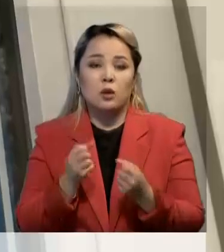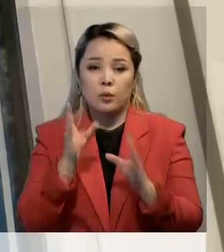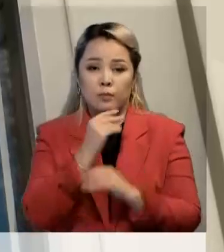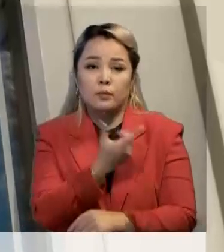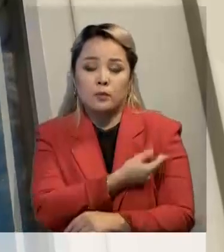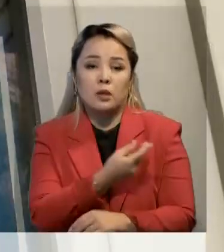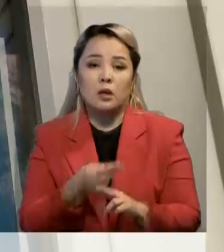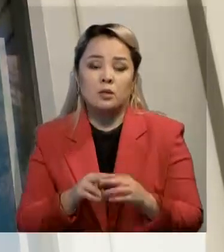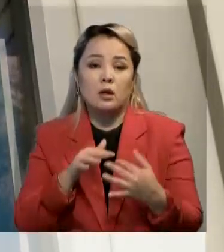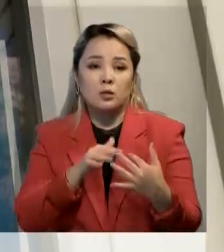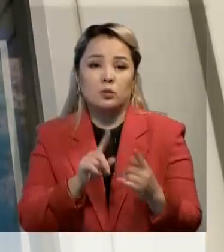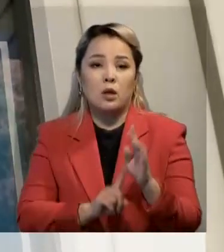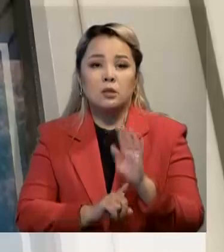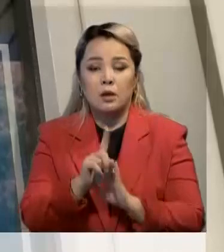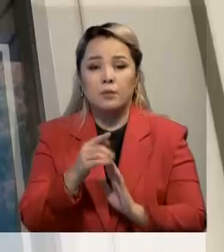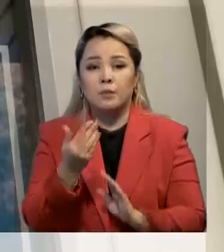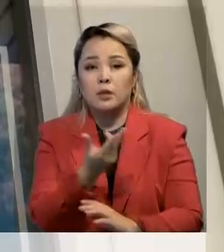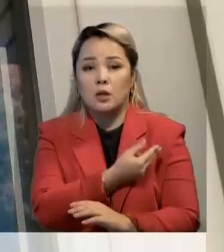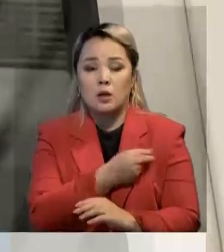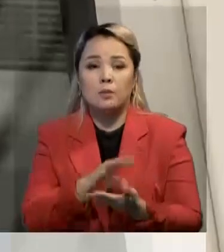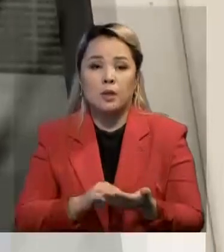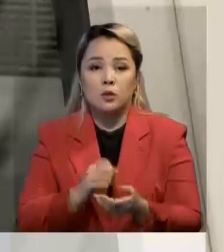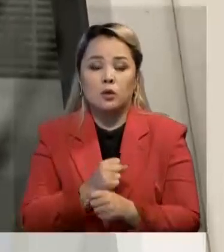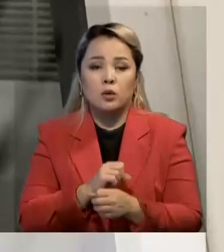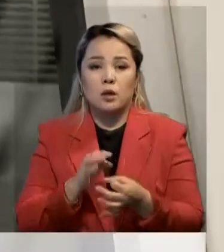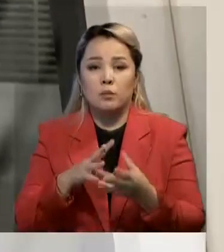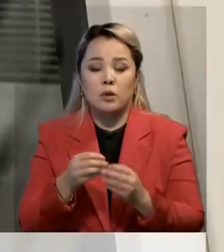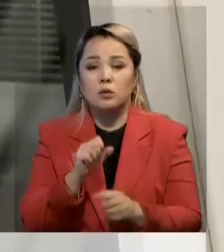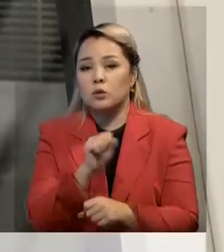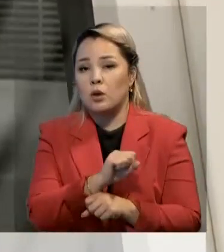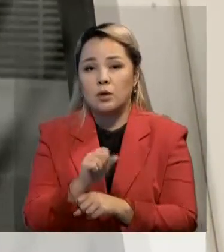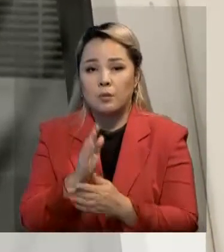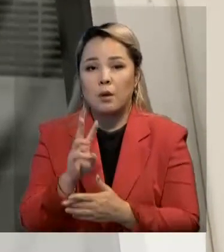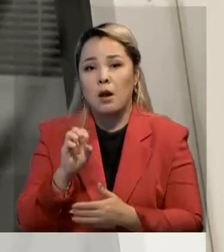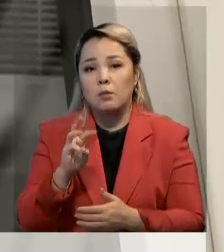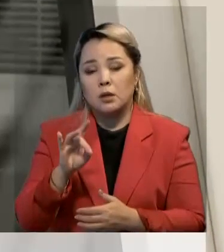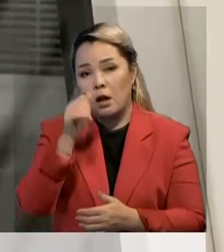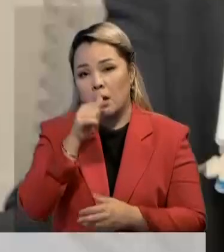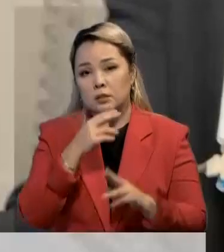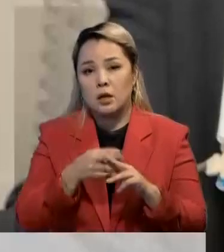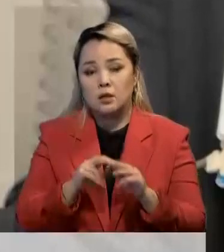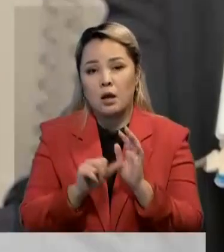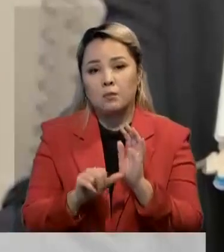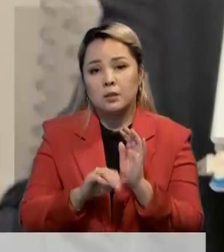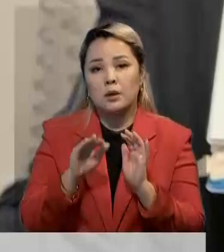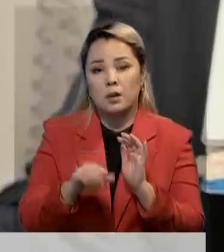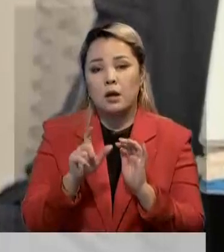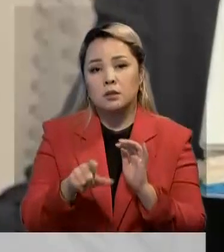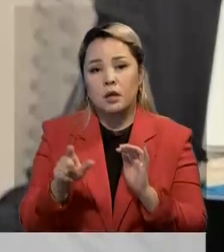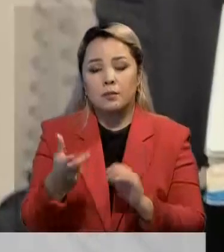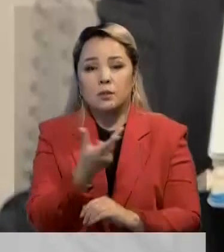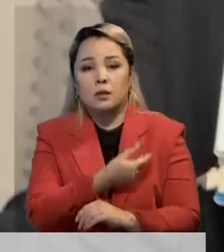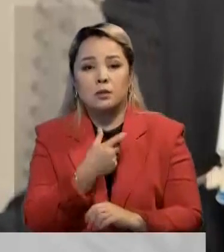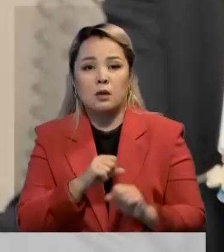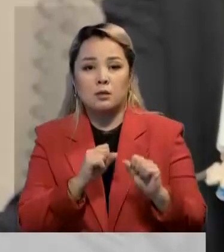үлгерген. Қарулы қақтығыс басталғалы вакцинация мәселесі толығымен тұралап қалды. Тек мамыр айының соңына қарай 60 мың адам екпе салдырған,